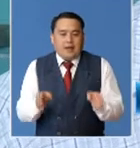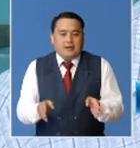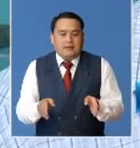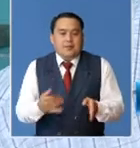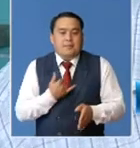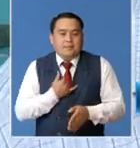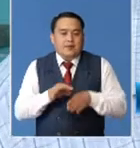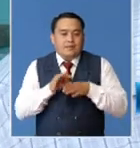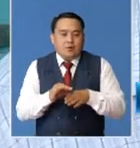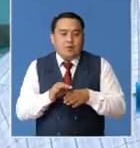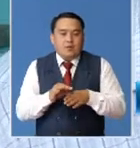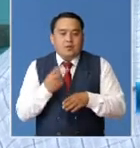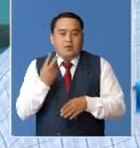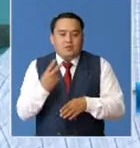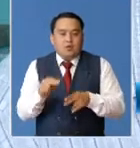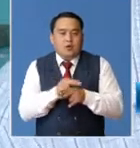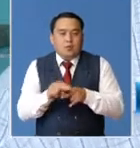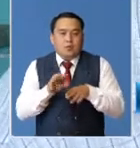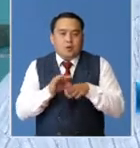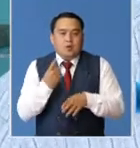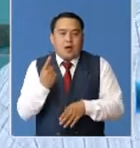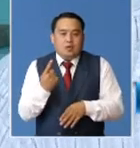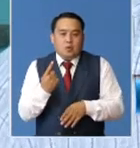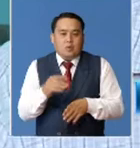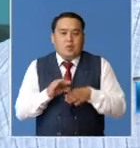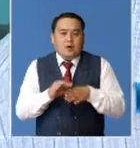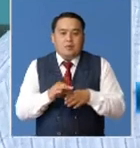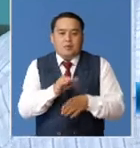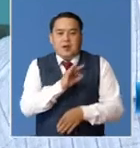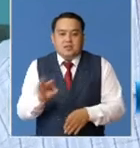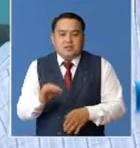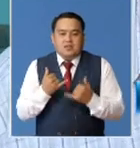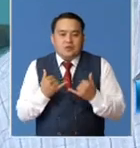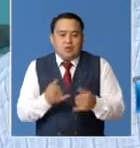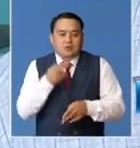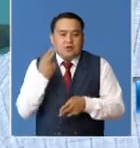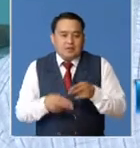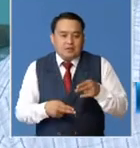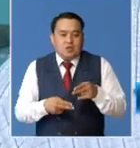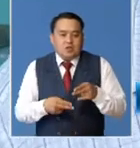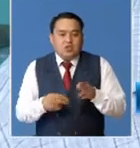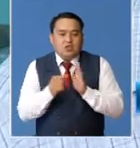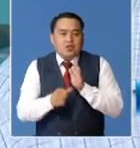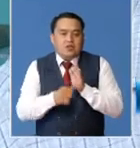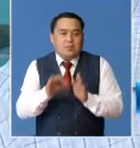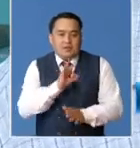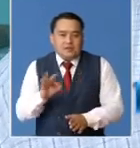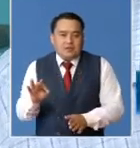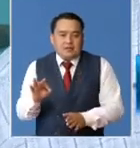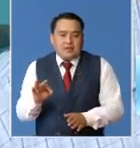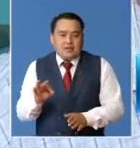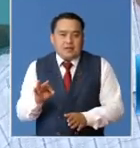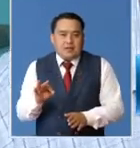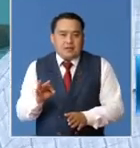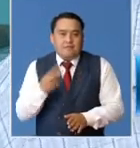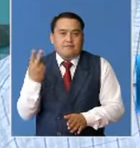ведем работу на 2 котлах. На одном котле, значит, процент выполнения на сегодняшний день составил уже порядка 60%, а